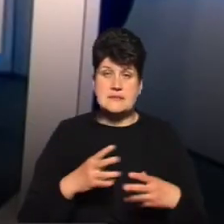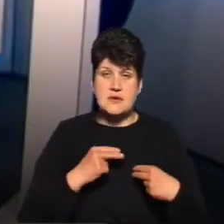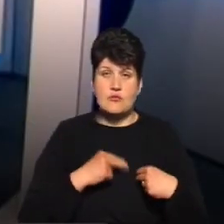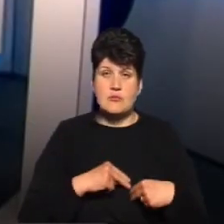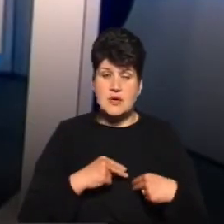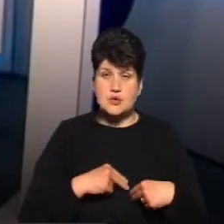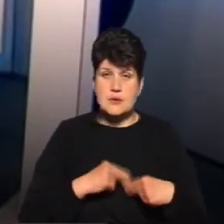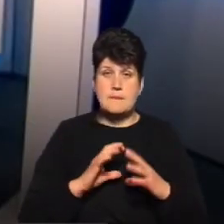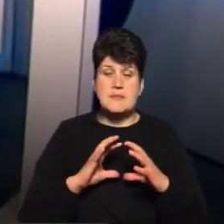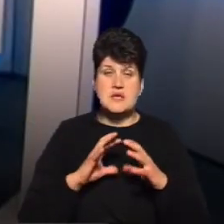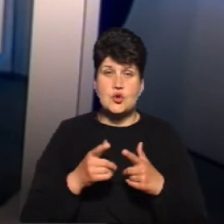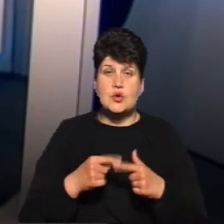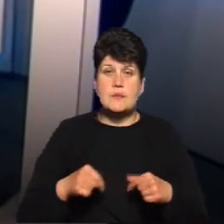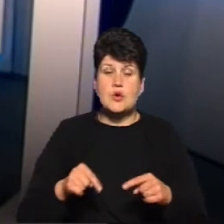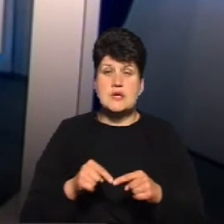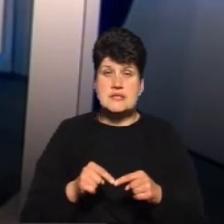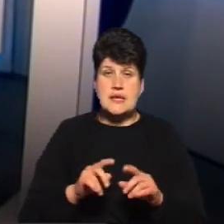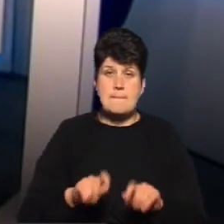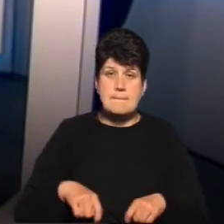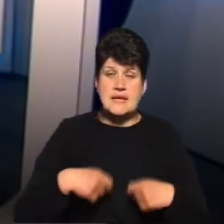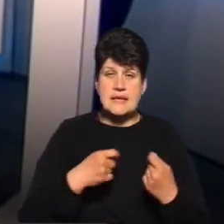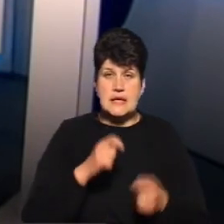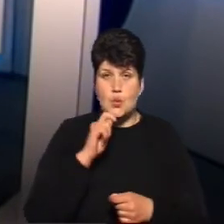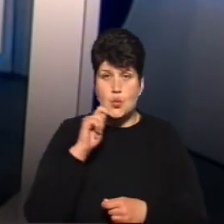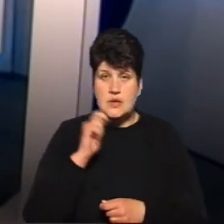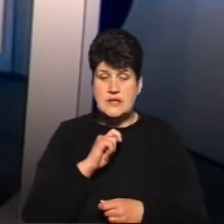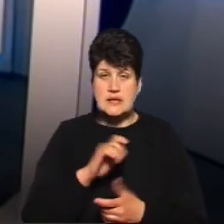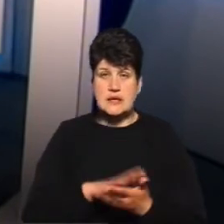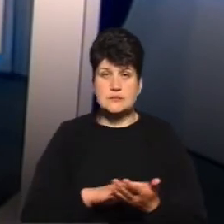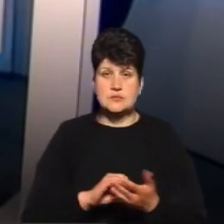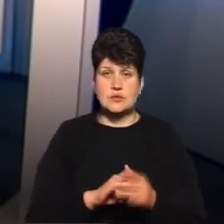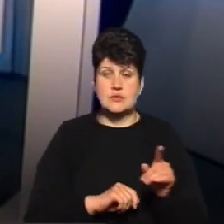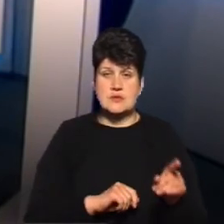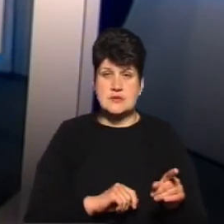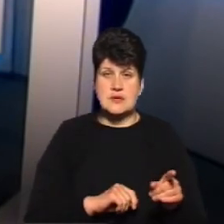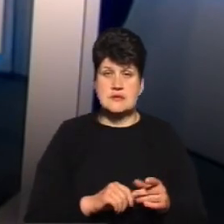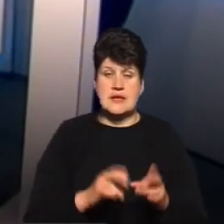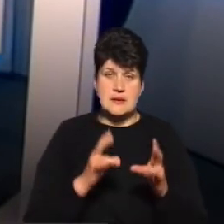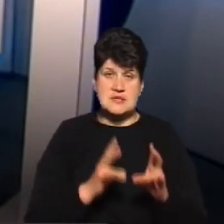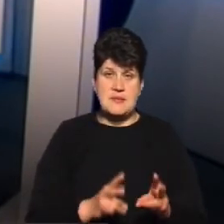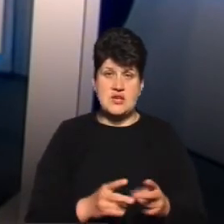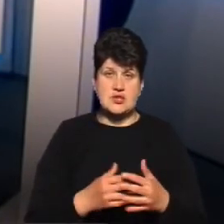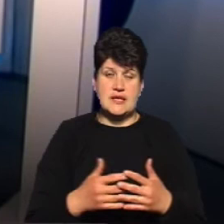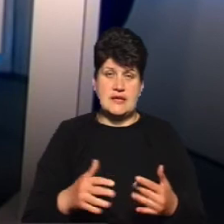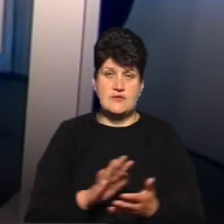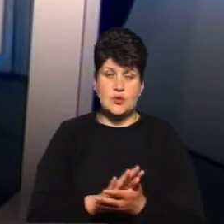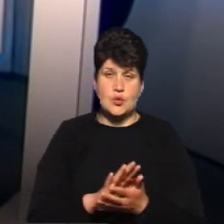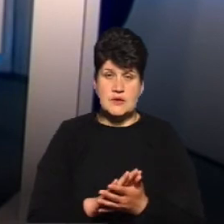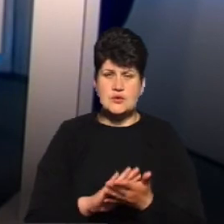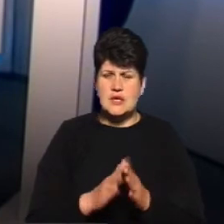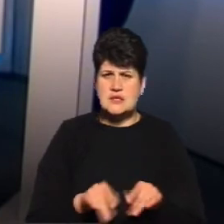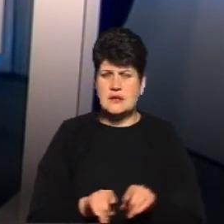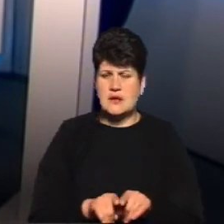міжнародними організаціями, передає Україна на утилізацію цей вид небезпечних відходів. Просто ситуація складається так, що якщо людина